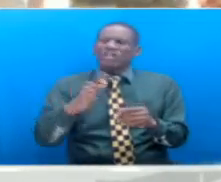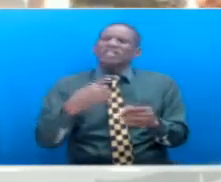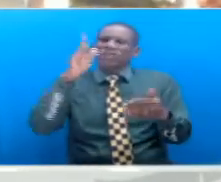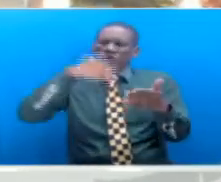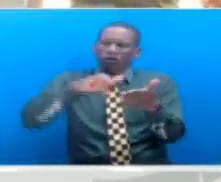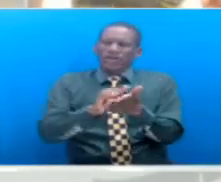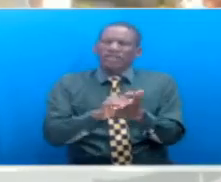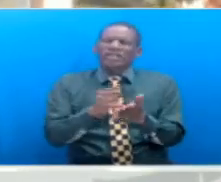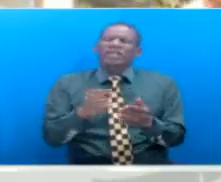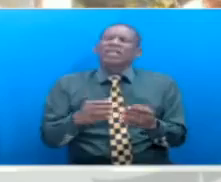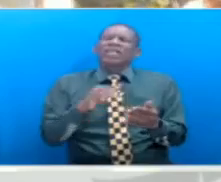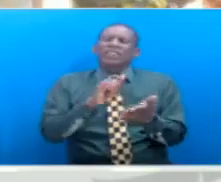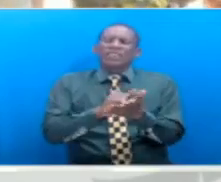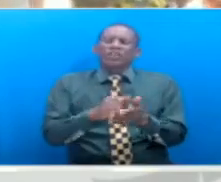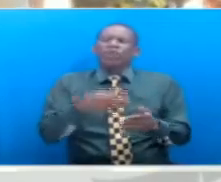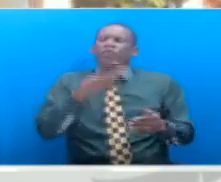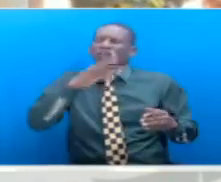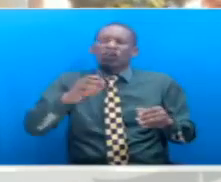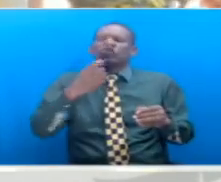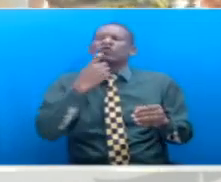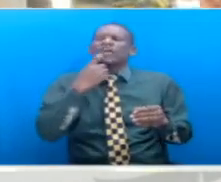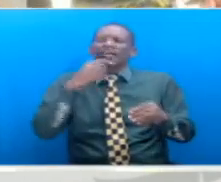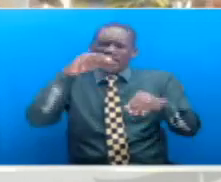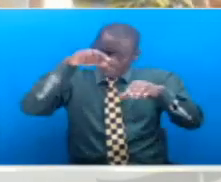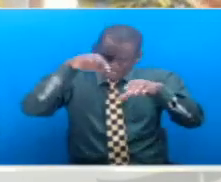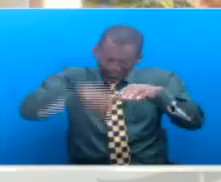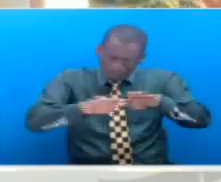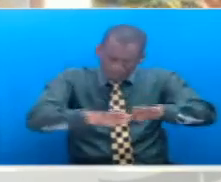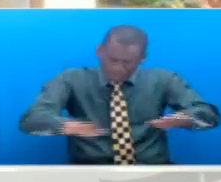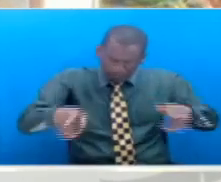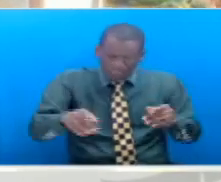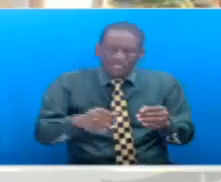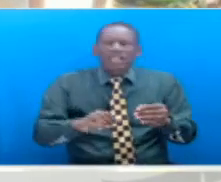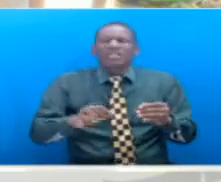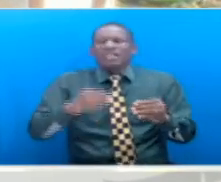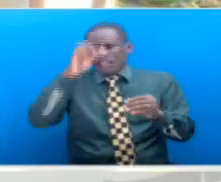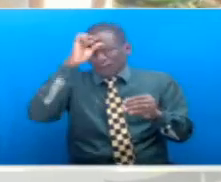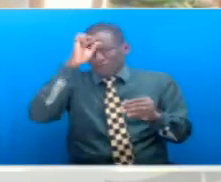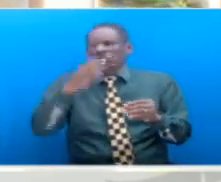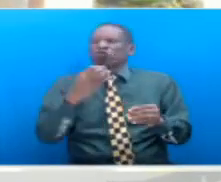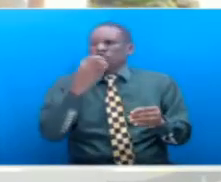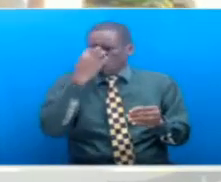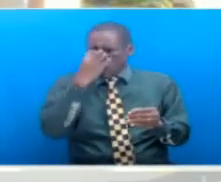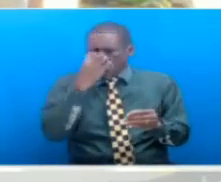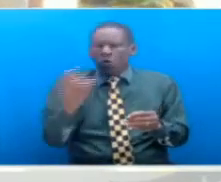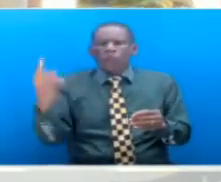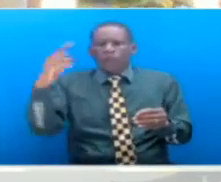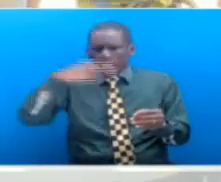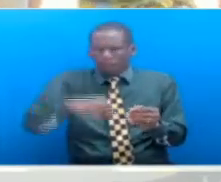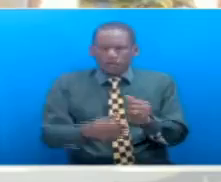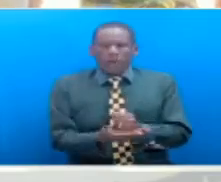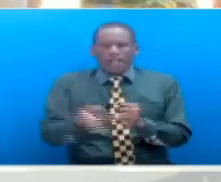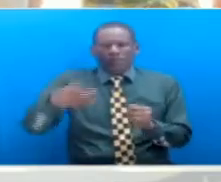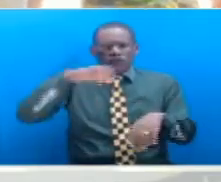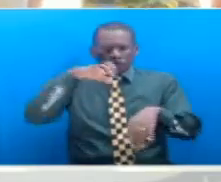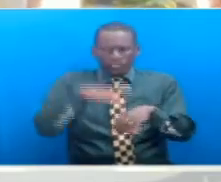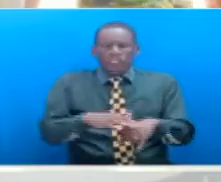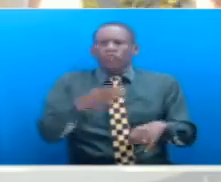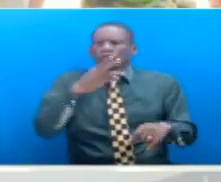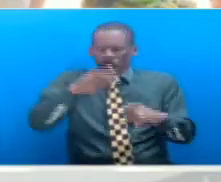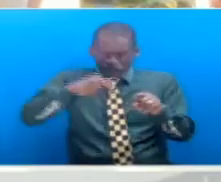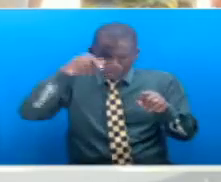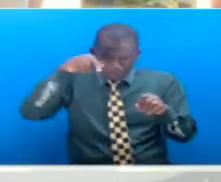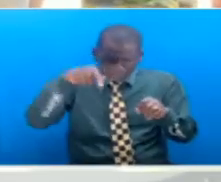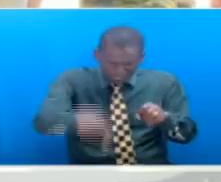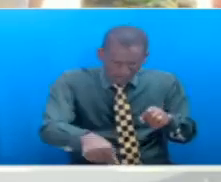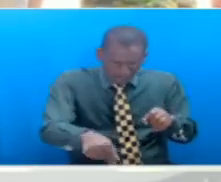Turkana ile iko ndani ya mchanga. Serikali ya Kenya Kwanza ya William Ruto itakuja kutusaidia kutoa hiyo maji kutoka kwa